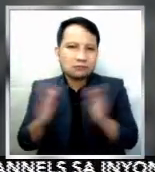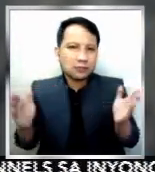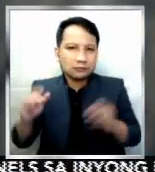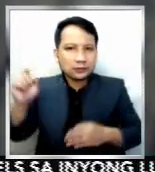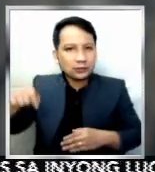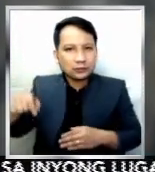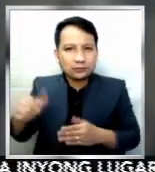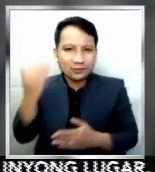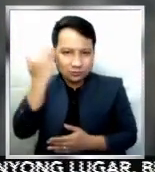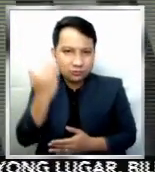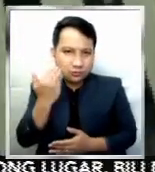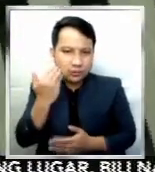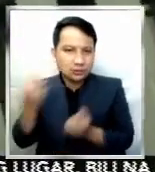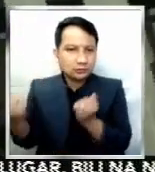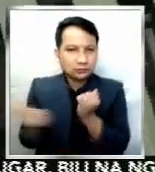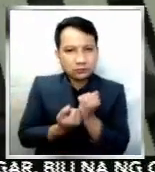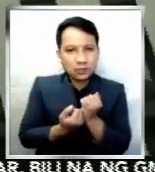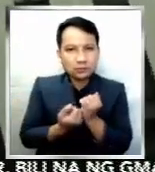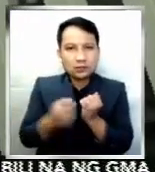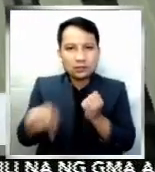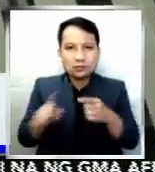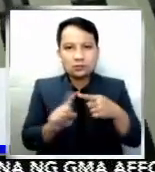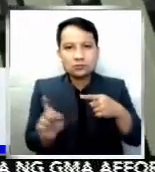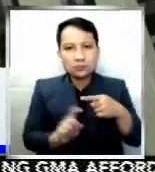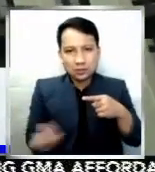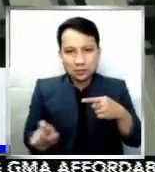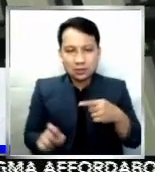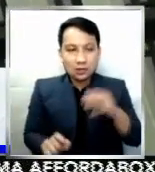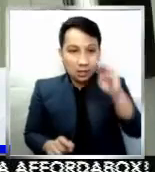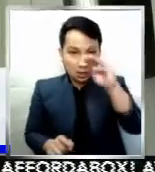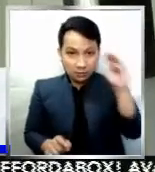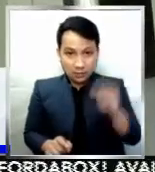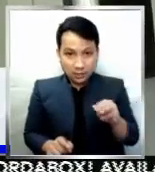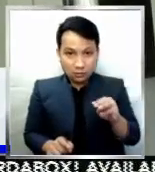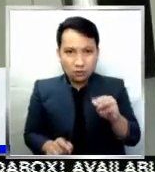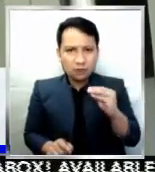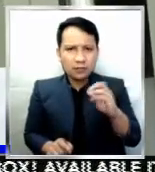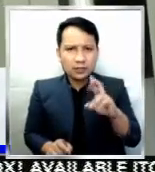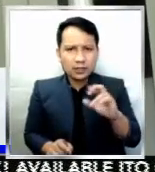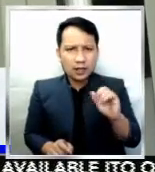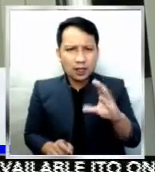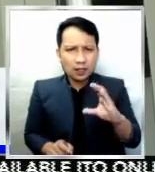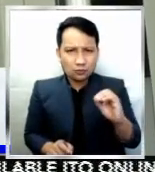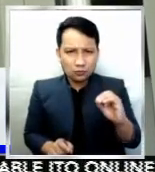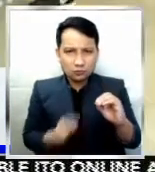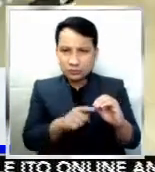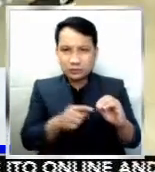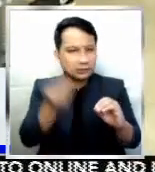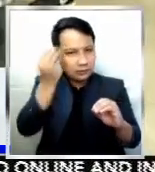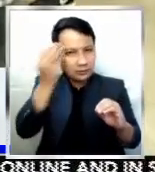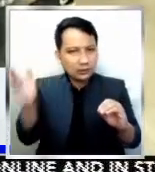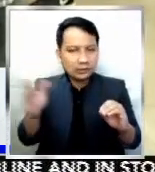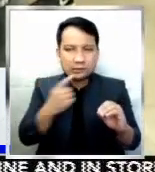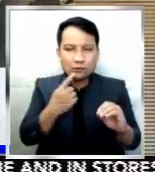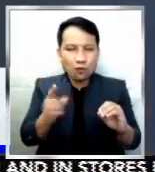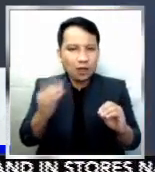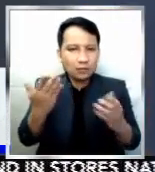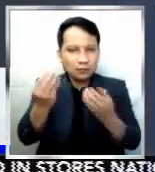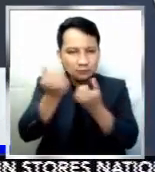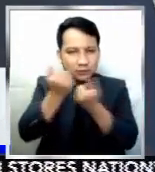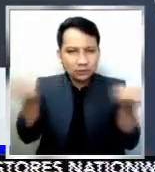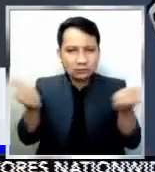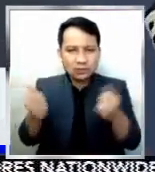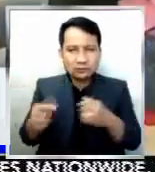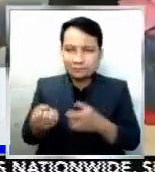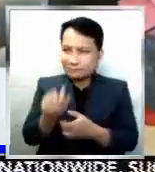ng kuryente. Ang Meralco naman ayaw pang magsabi kung ano ang epekto ng pagsipa ng spot prices sa sisingilin nilang